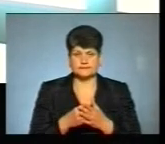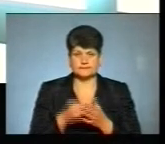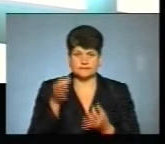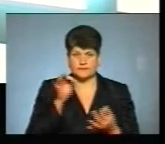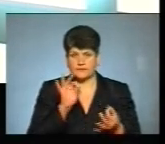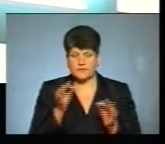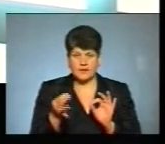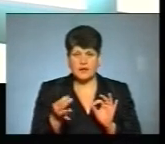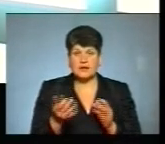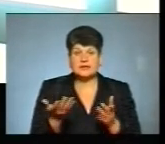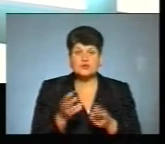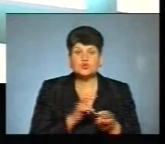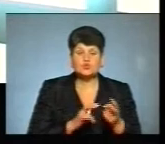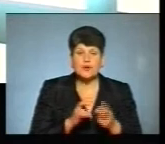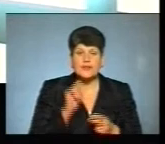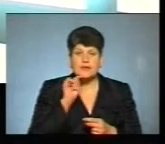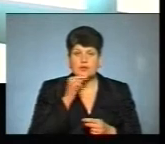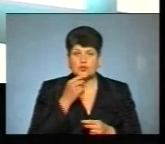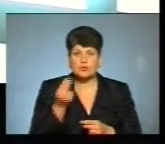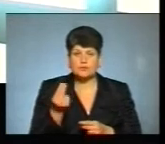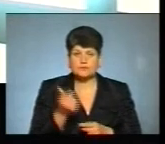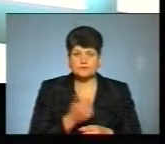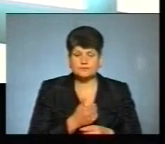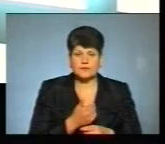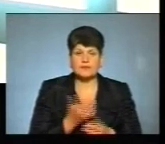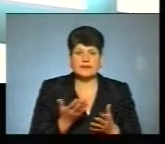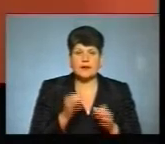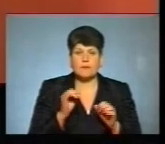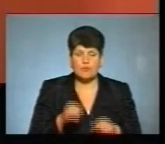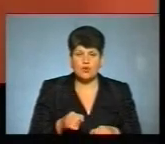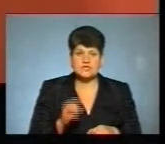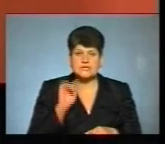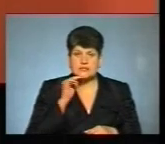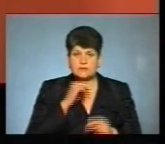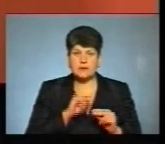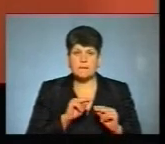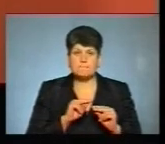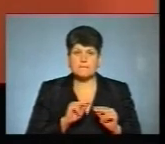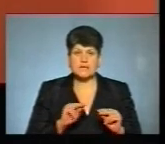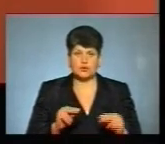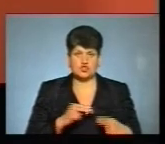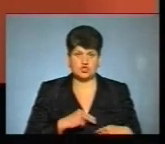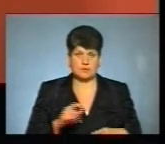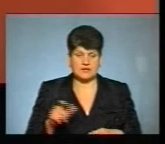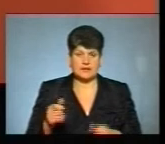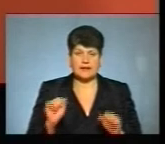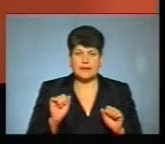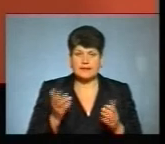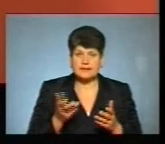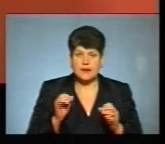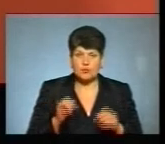Тобто, відповідно, десь шукати економію коштів, де можна зекономити на педагогічних працівниках, де можна